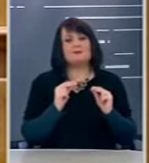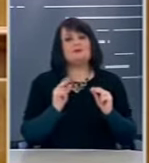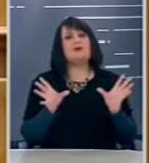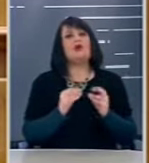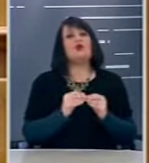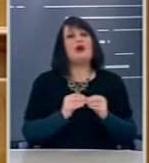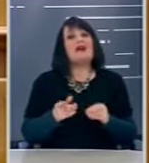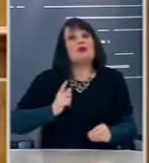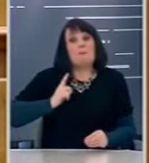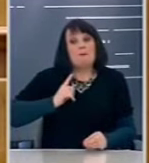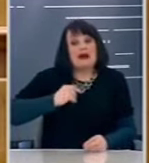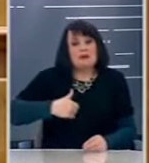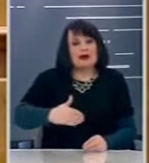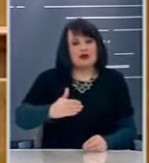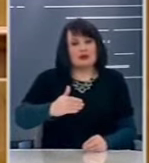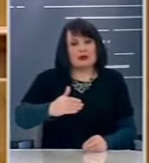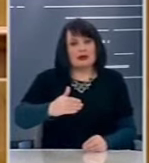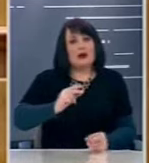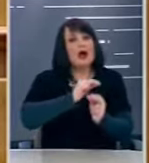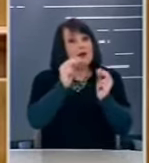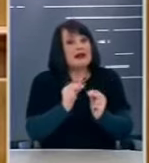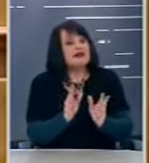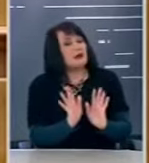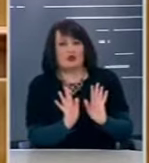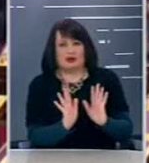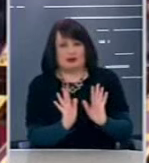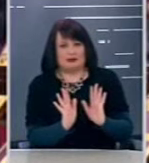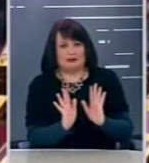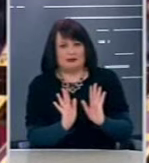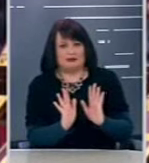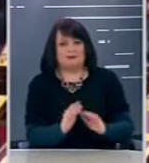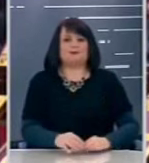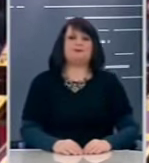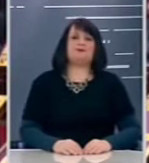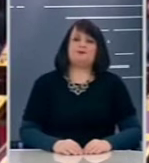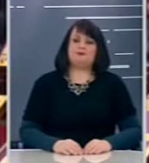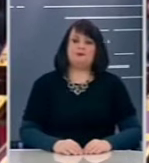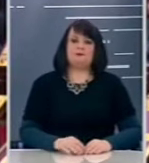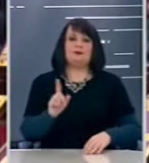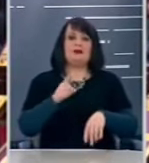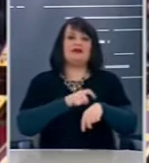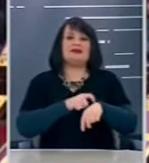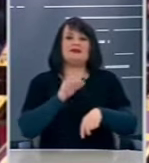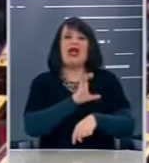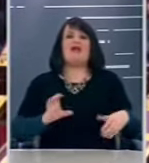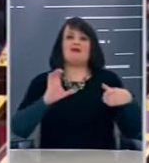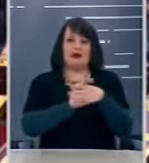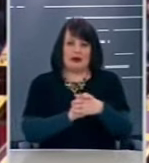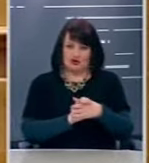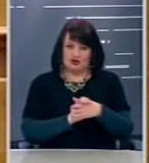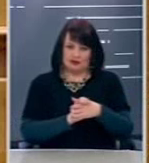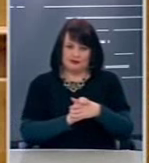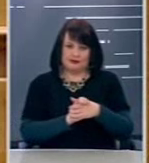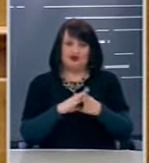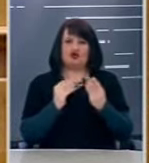τις προβλέψεις και όχι τα αποτελέσματα. Αυτή τη στιγμή η Κομισιόν μέσω